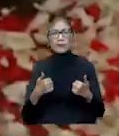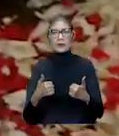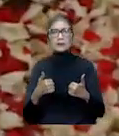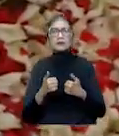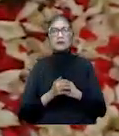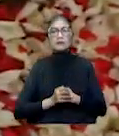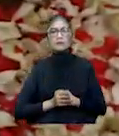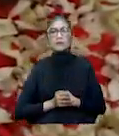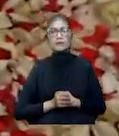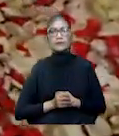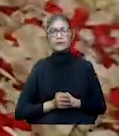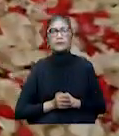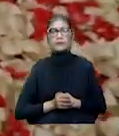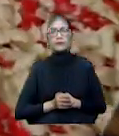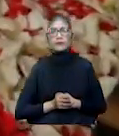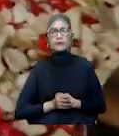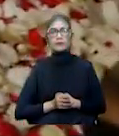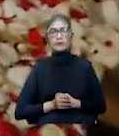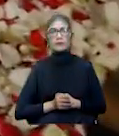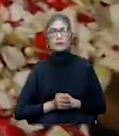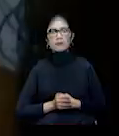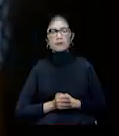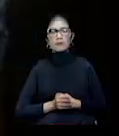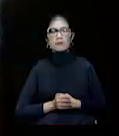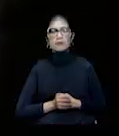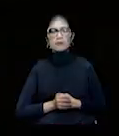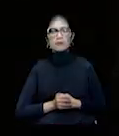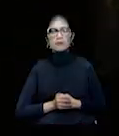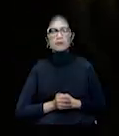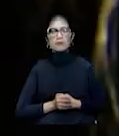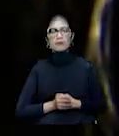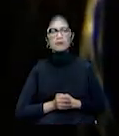Dari Jakarta, tim liputan iNews melaporkan.